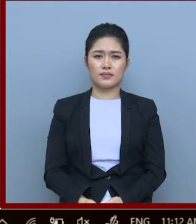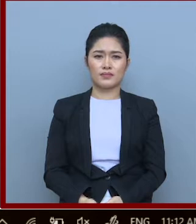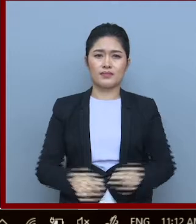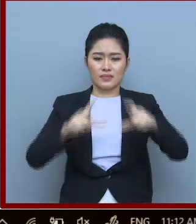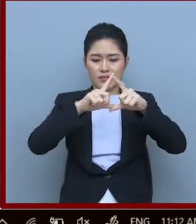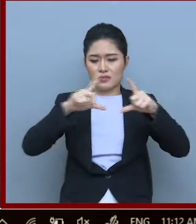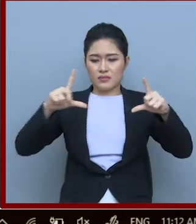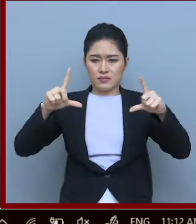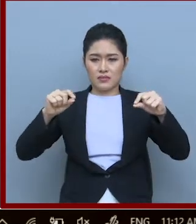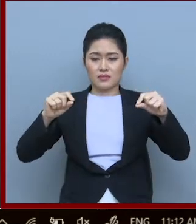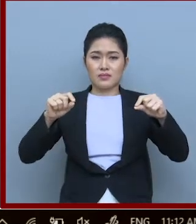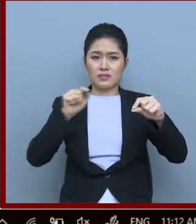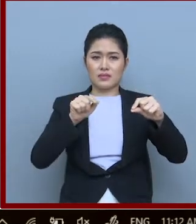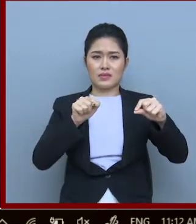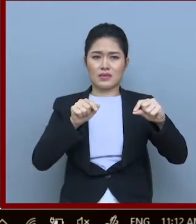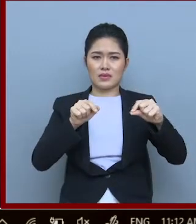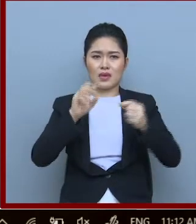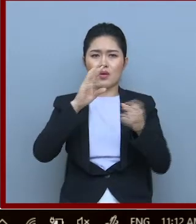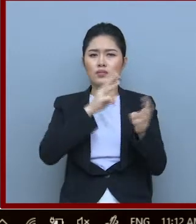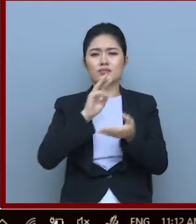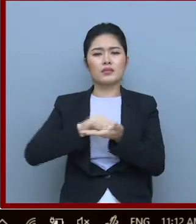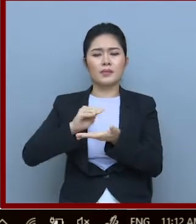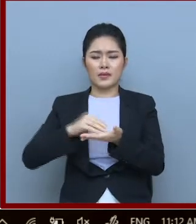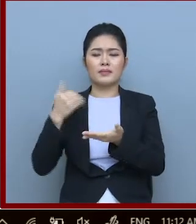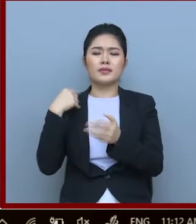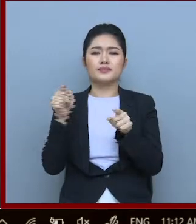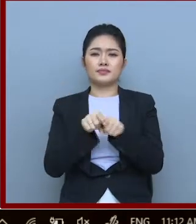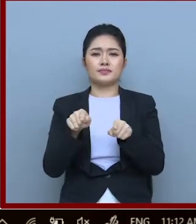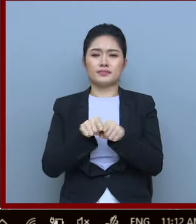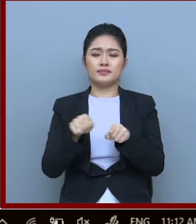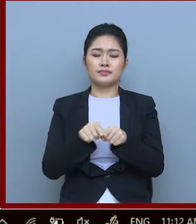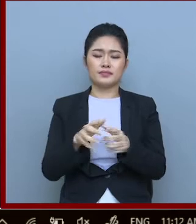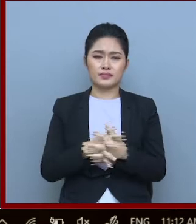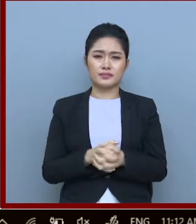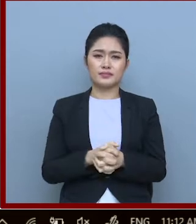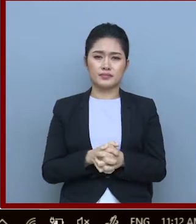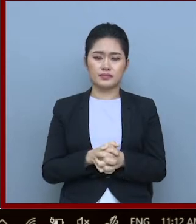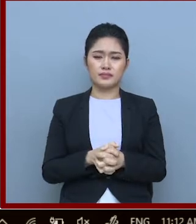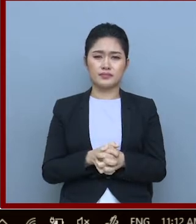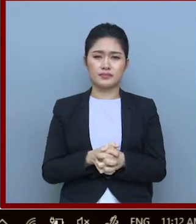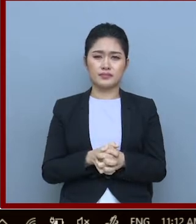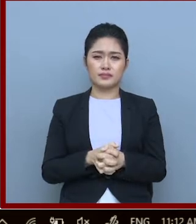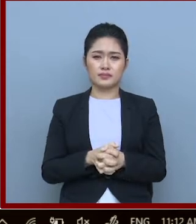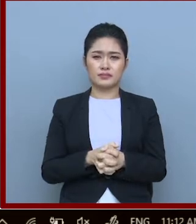บอร์ดตัวนี้นะครับจะมี LED built-in เหมือนกันตัวเหมือนตัว Arduino เลยนะครับ